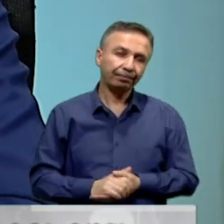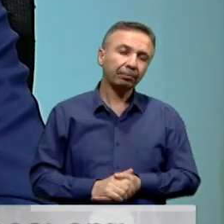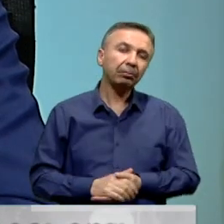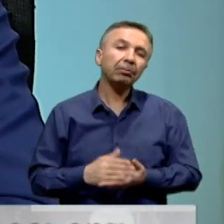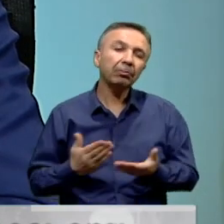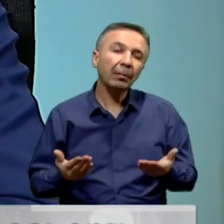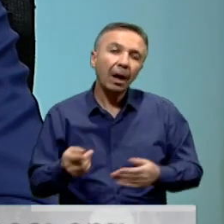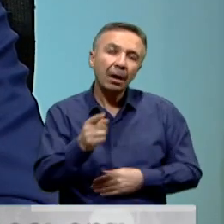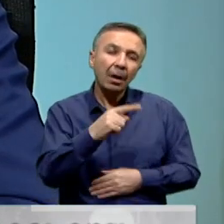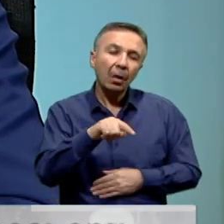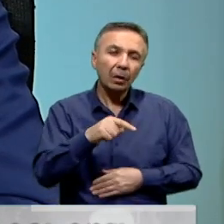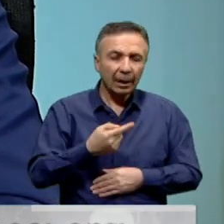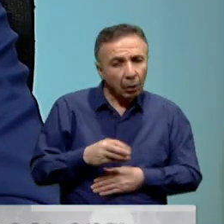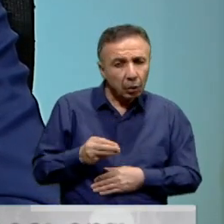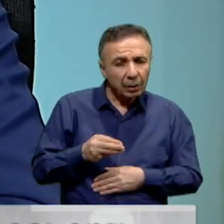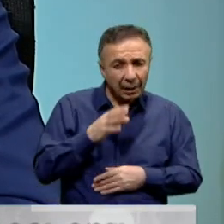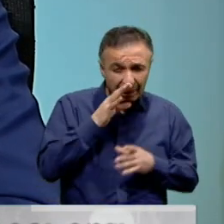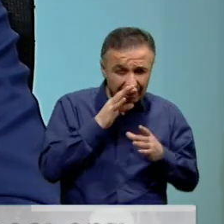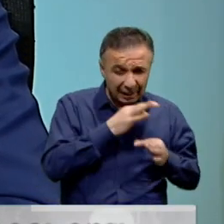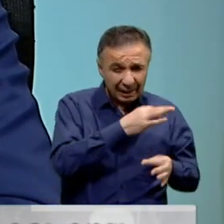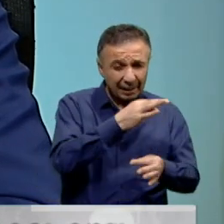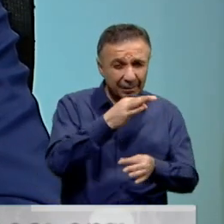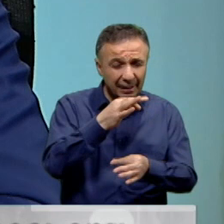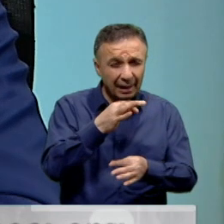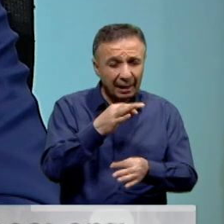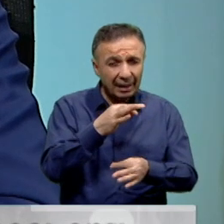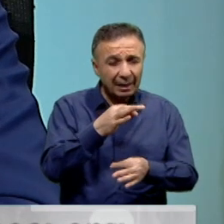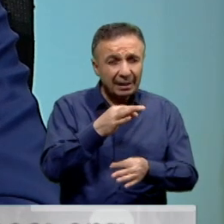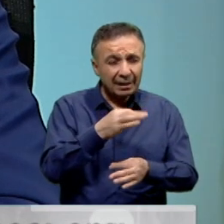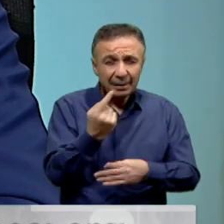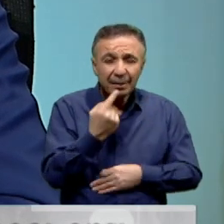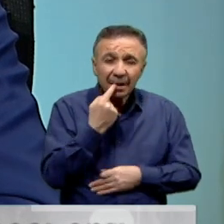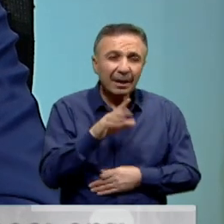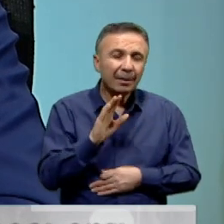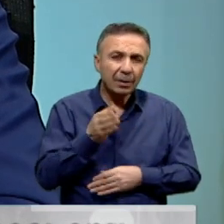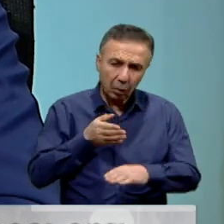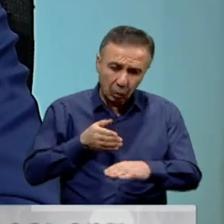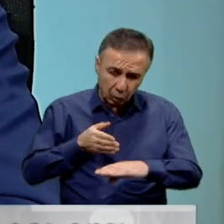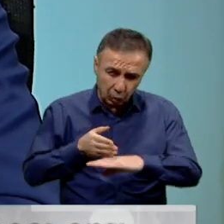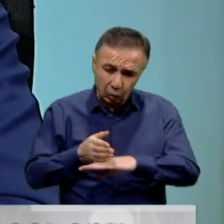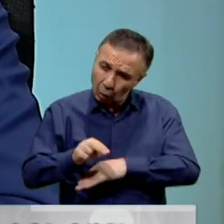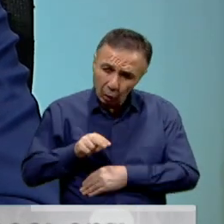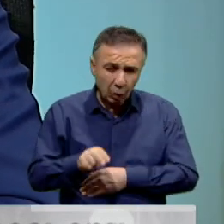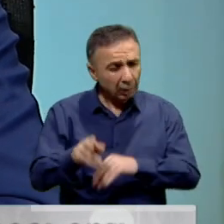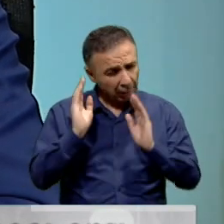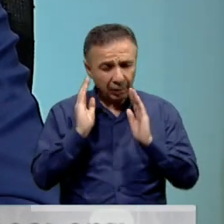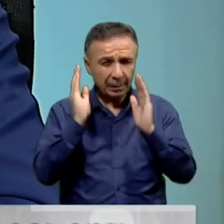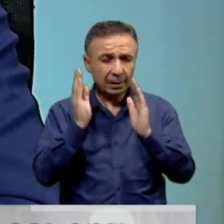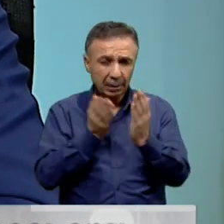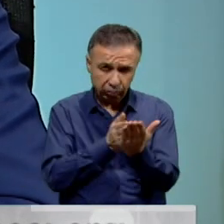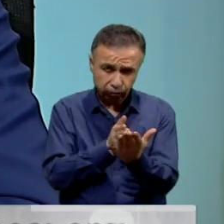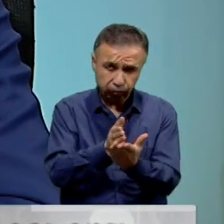yani onlara kimse müdahale etmezse onlar doğru bir yol üzere olacaklar doğru bir çizgi üzere